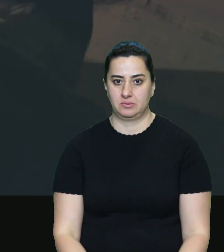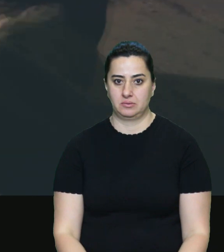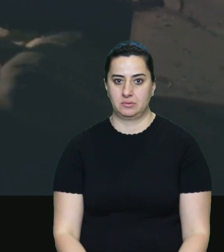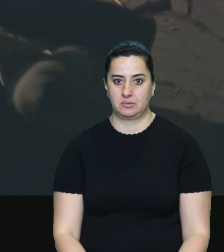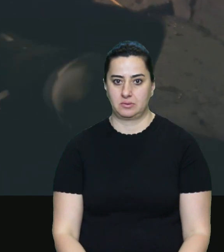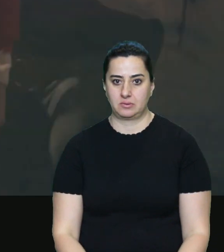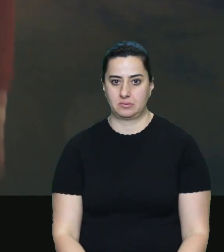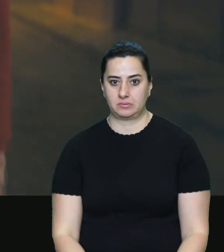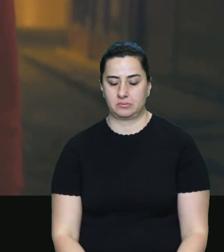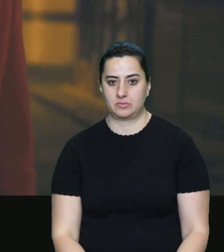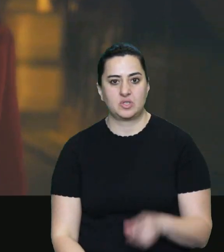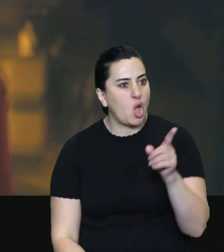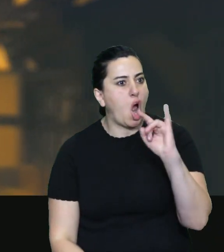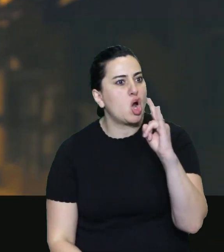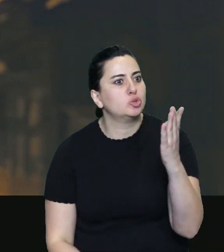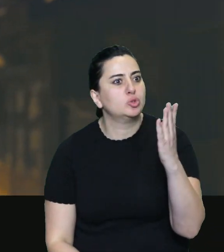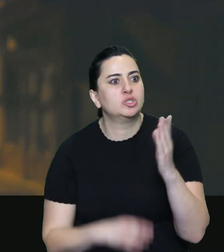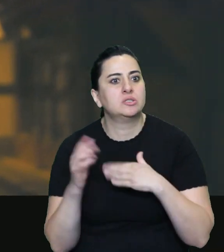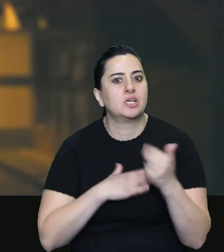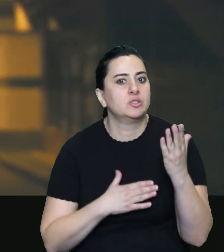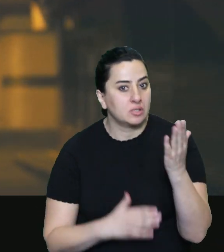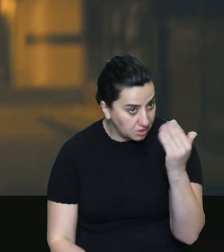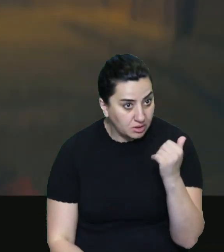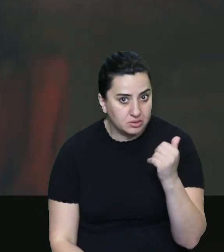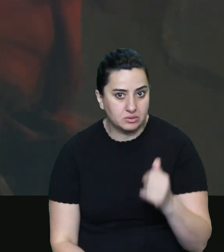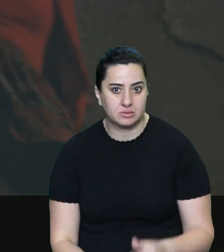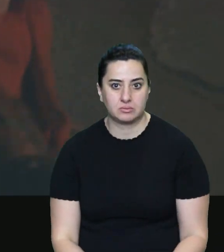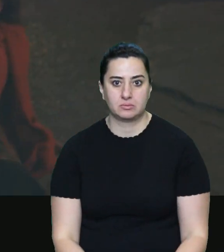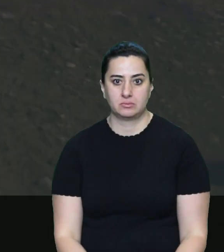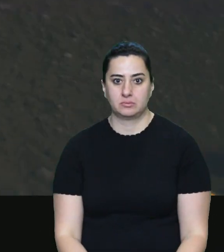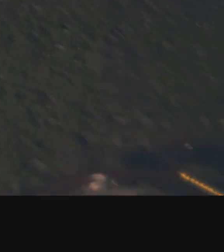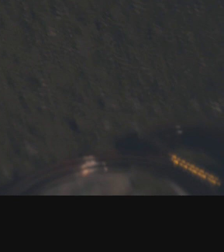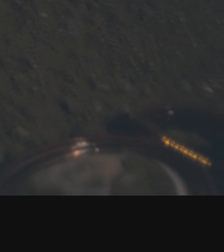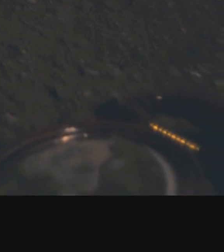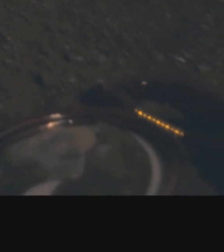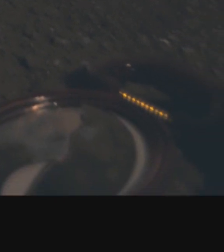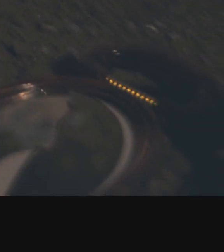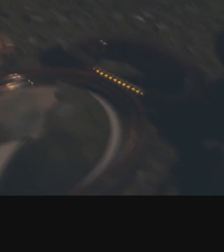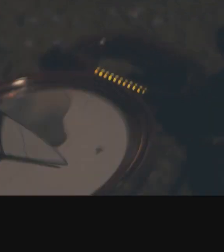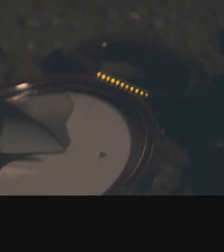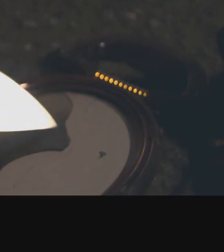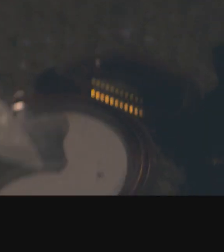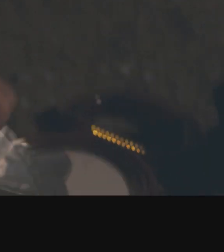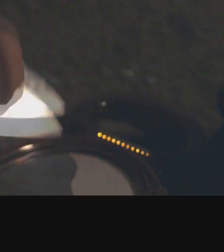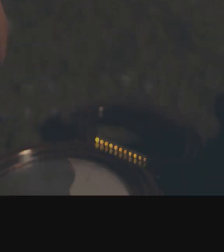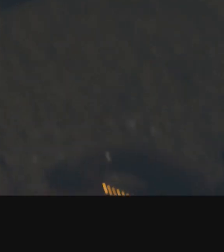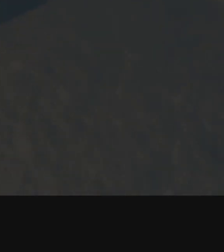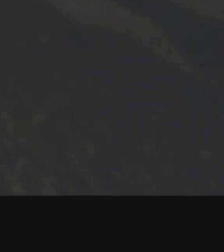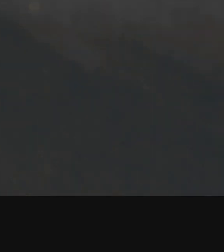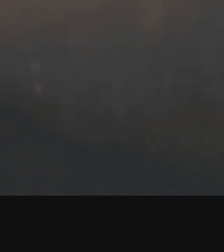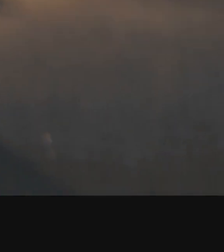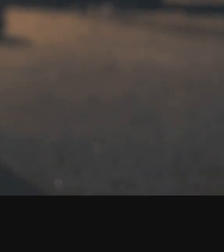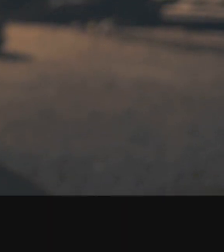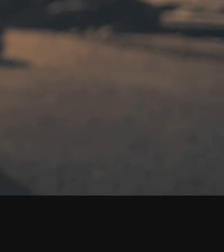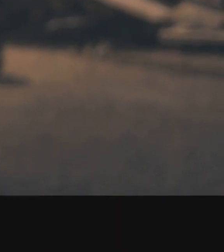Akordiyonla adamı devirdi. Lan orospu, sen ne karışıyorsun, gel lan. Miro gerilerken düştü yere, eli yerdeki kırılmış aynanın parçasına